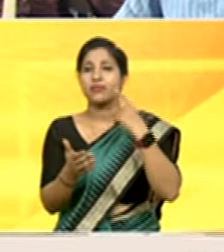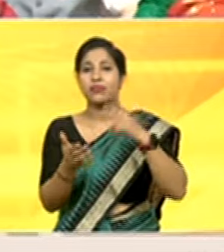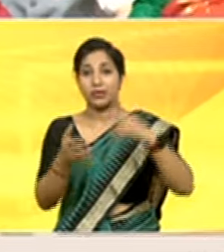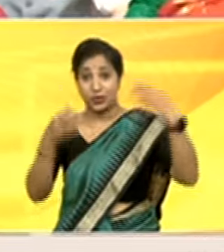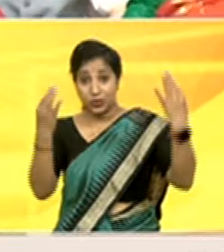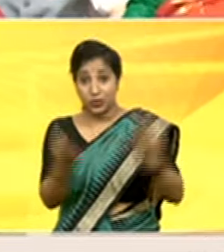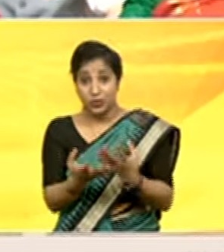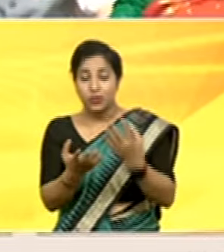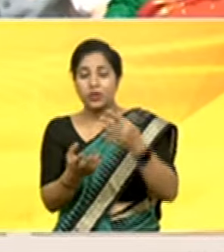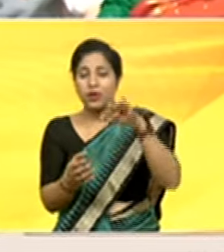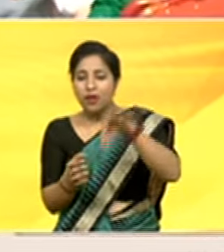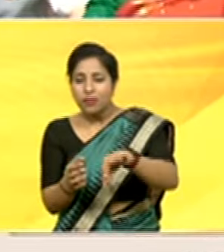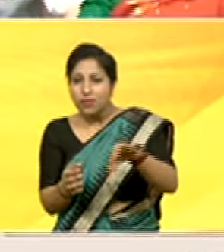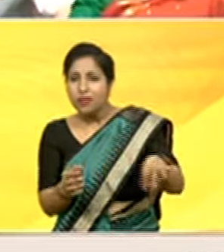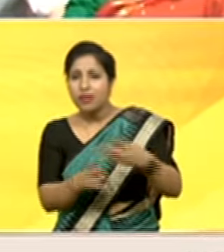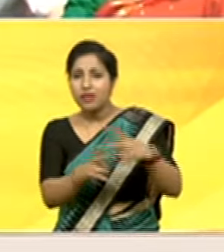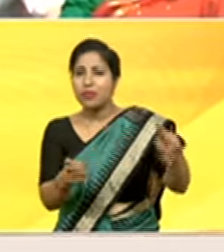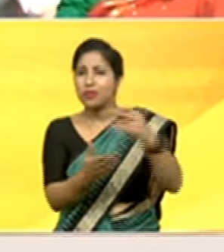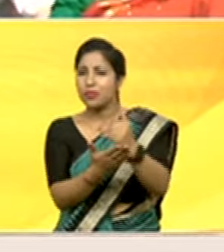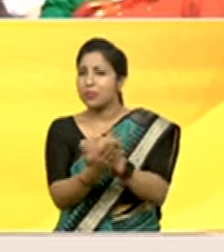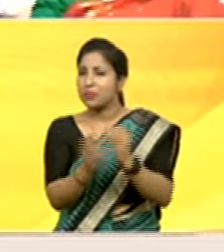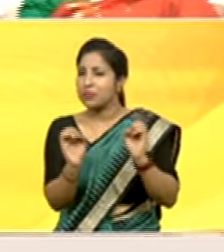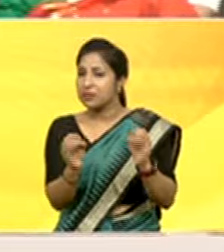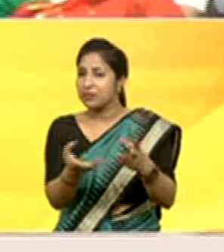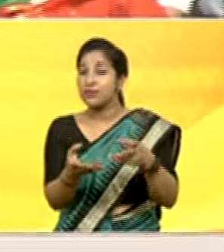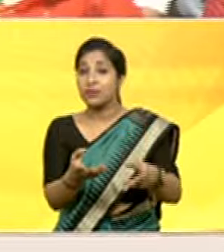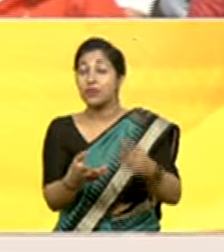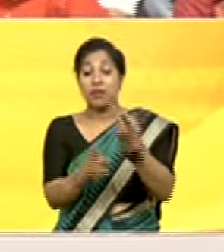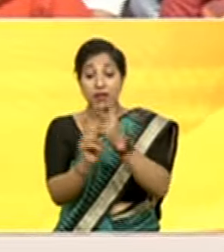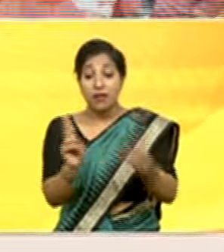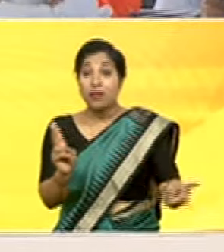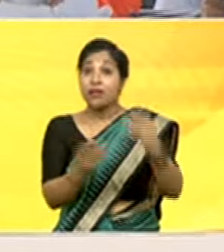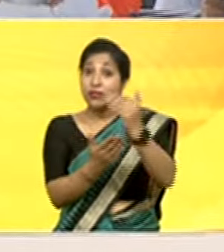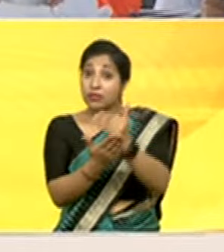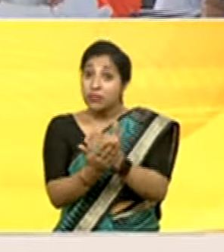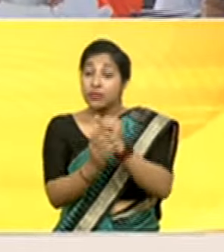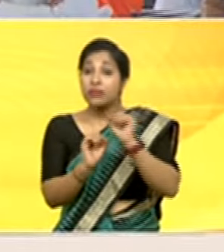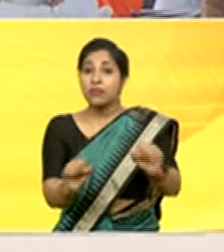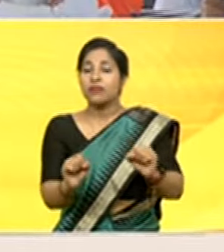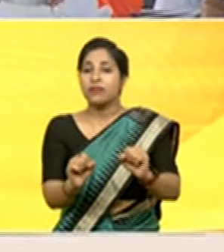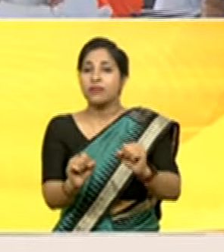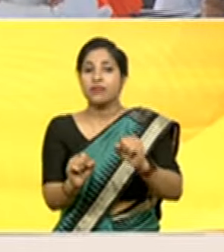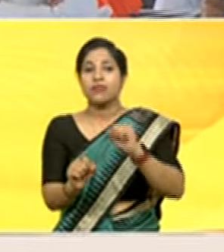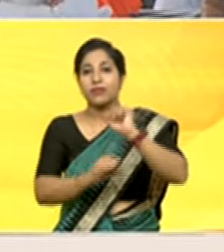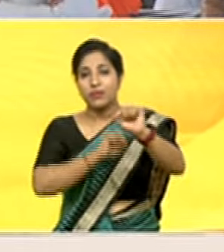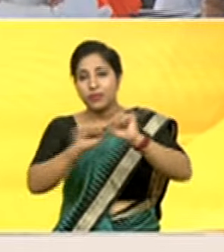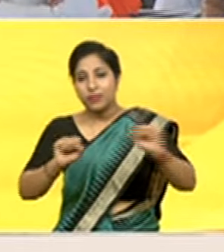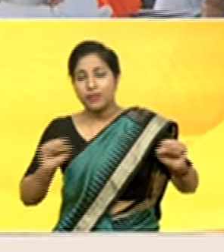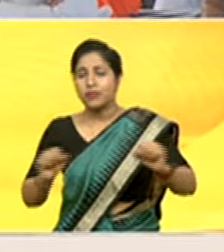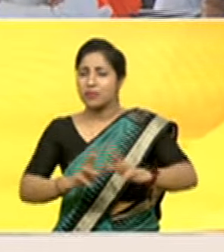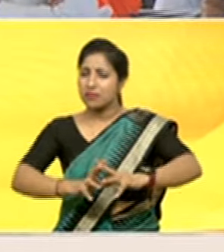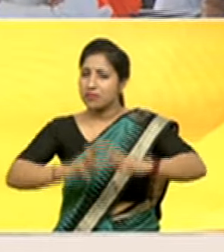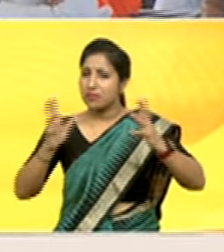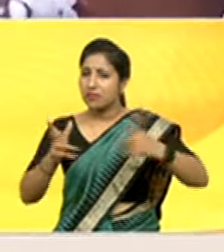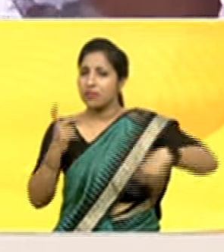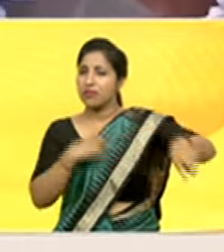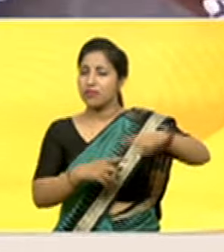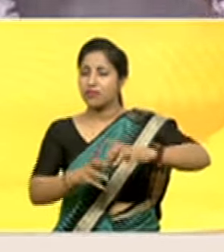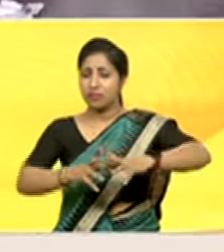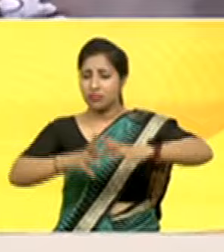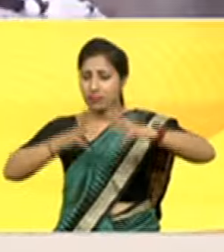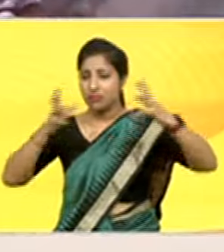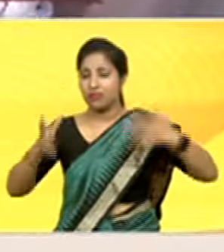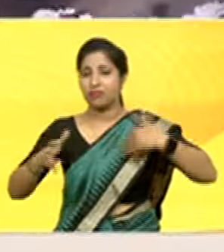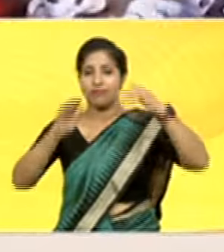बीच का त्योहार भी हैं। इन सभी परवत त्योहारों के लिए भी आप सभी को धेर